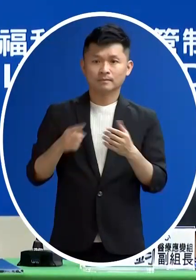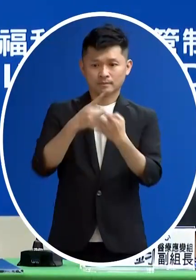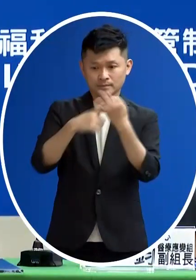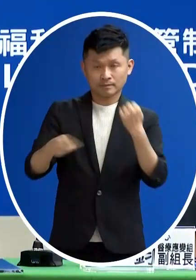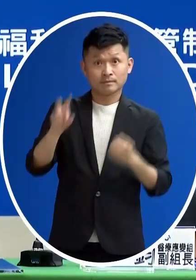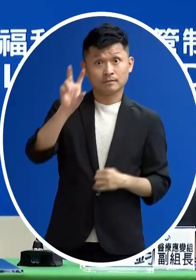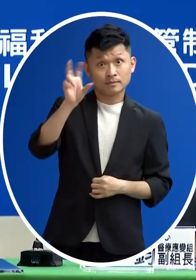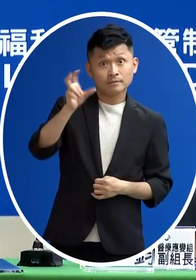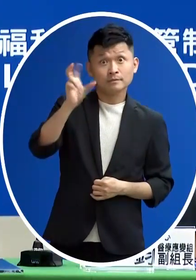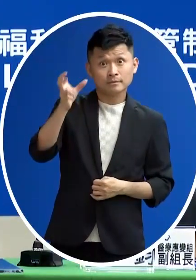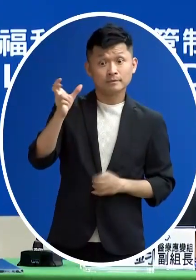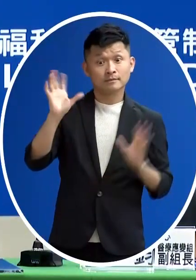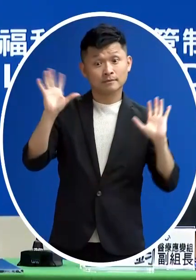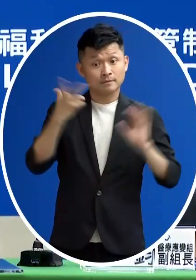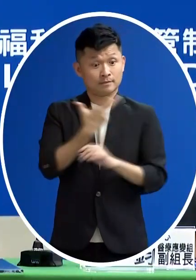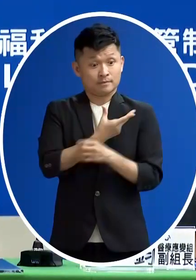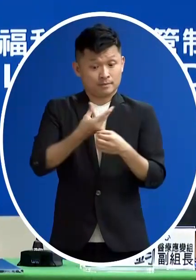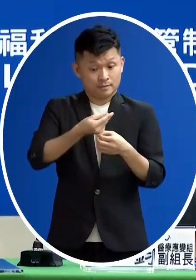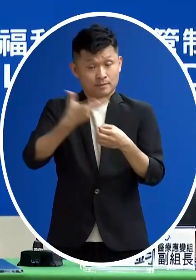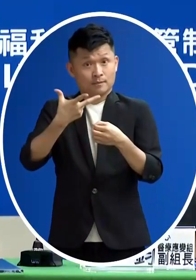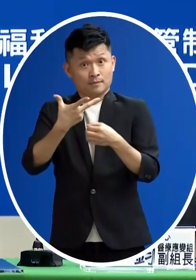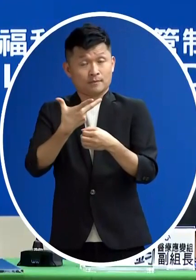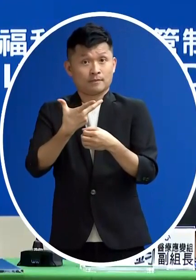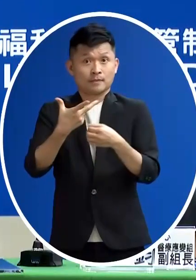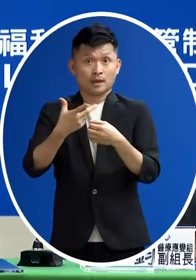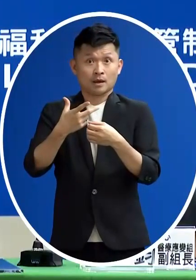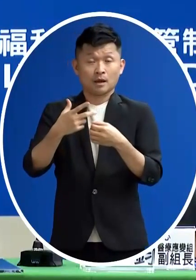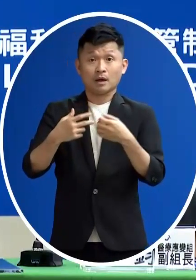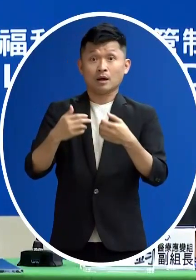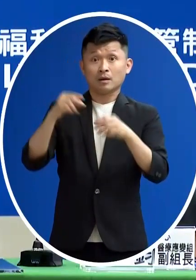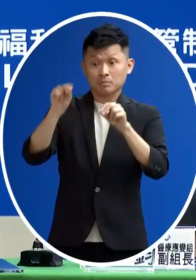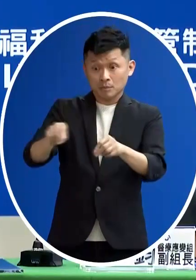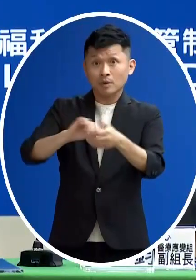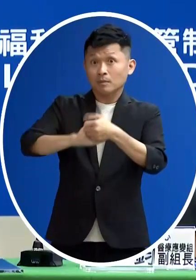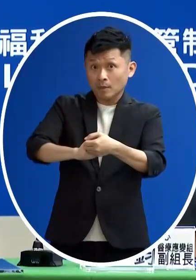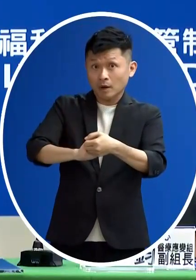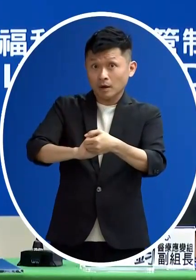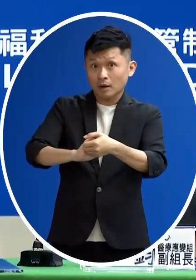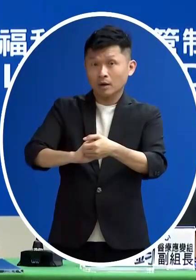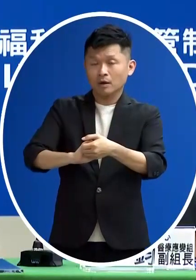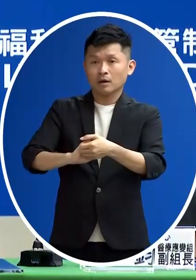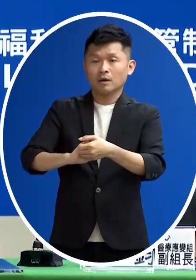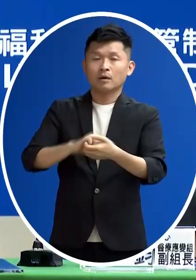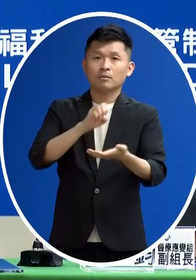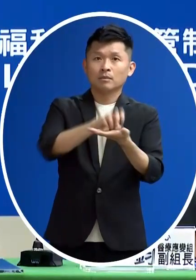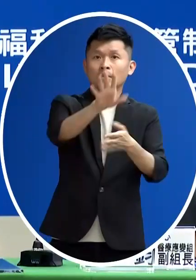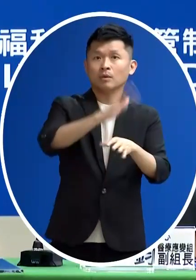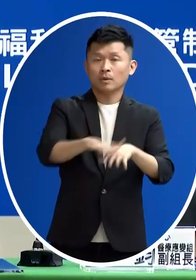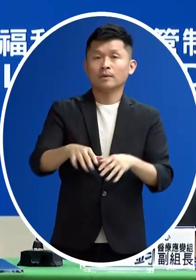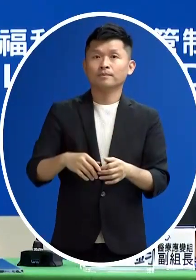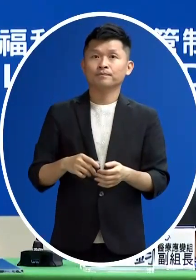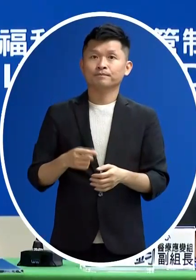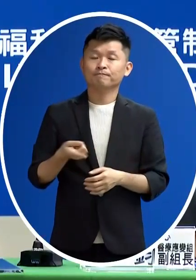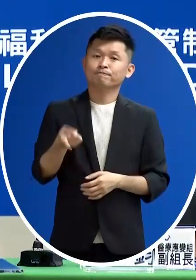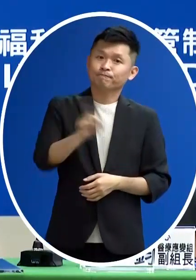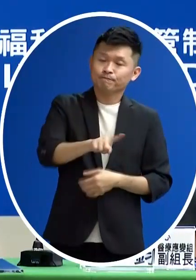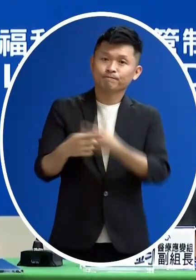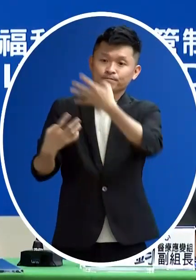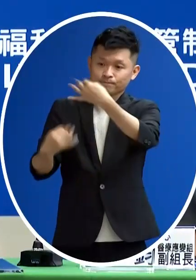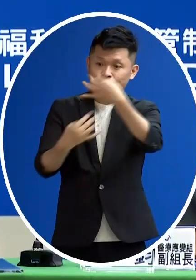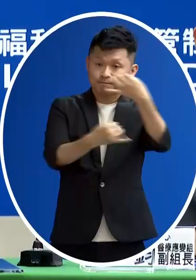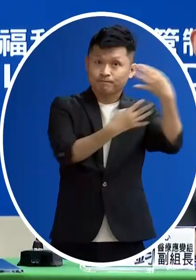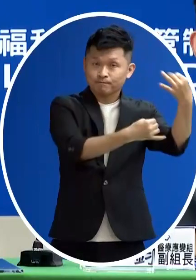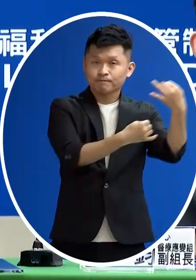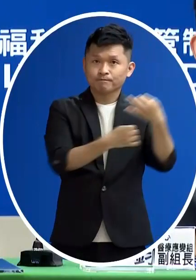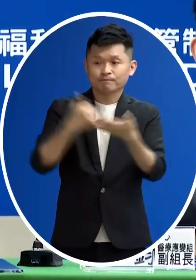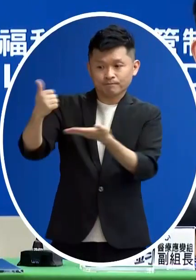的儿童疫苗进货的时间定了，我们跟大家来做报告。那接下来的时程就会照着哈这样的一个